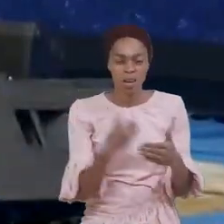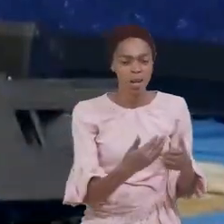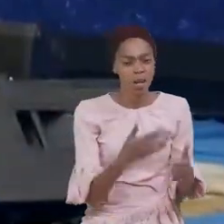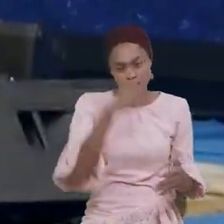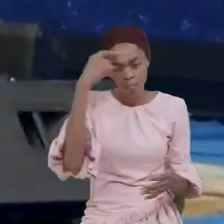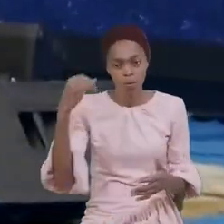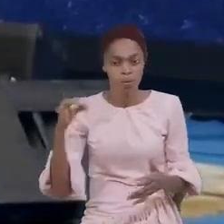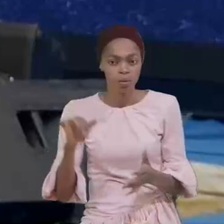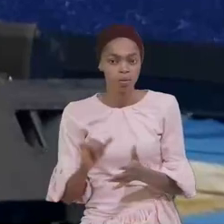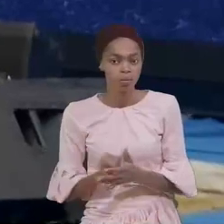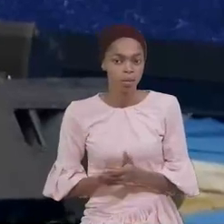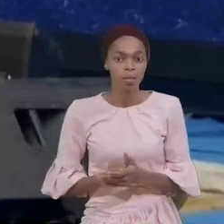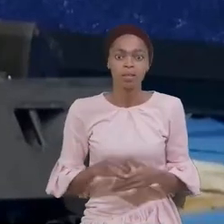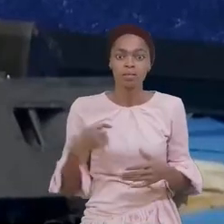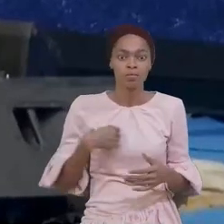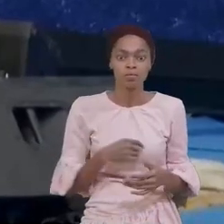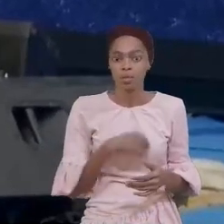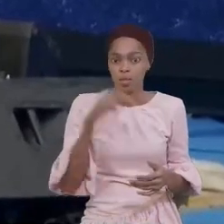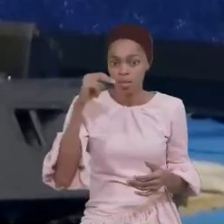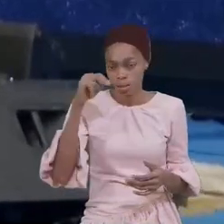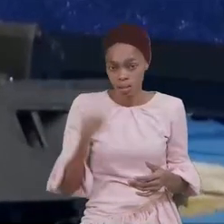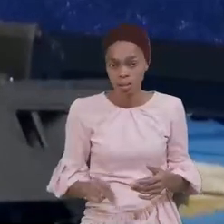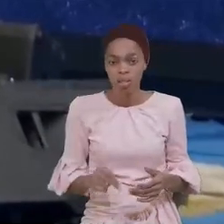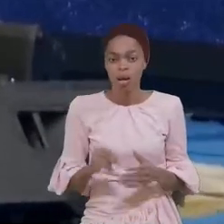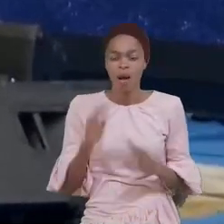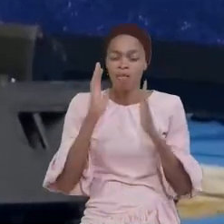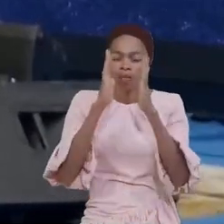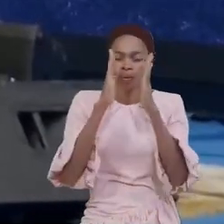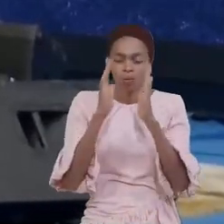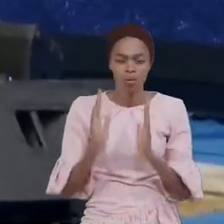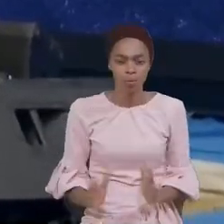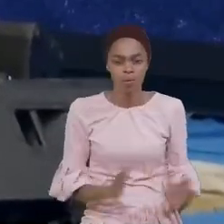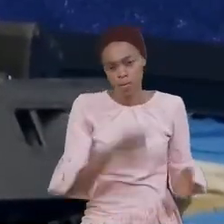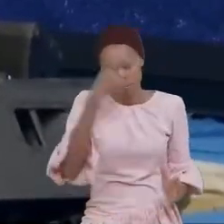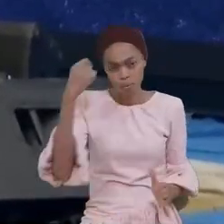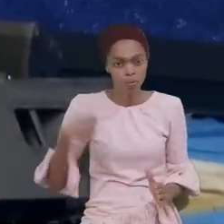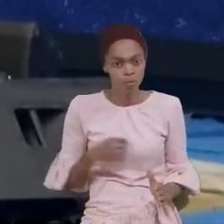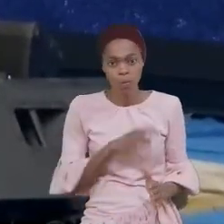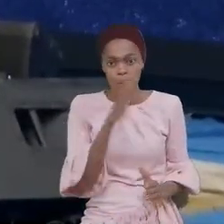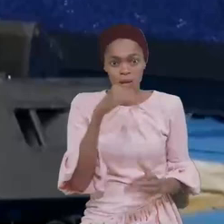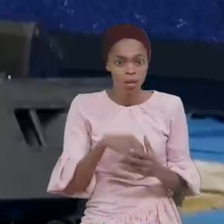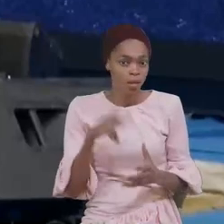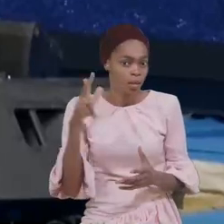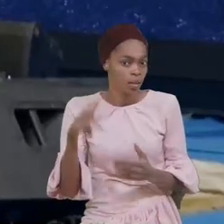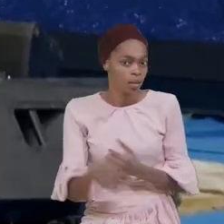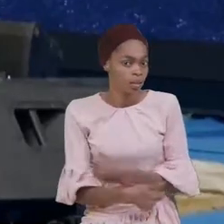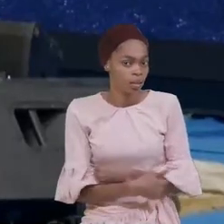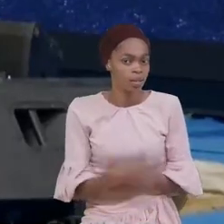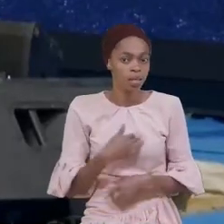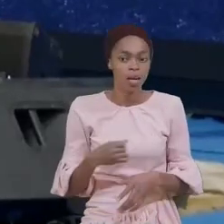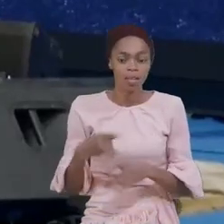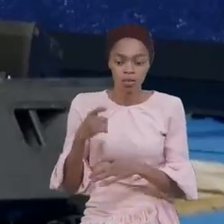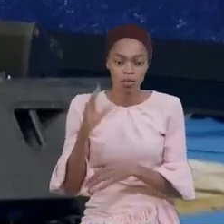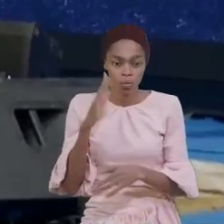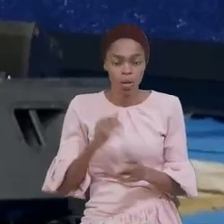maintenant. Alors il faut une préparation focalisée. Parce que préparez-vous des provisions car dans 3 jours, vous